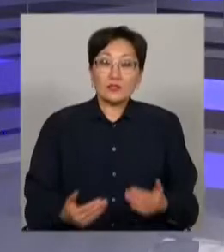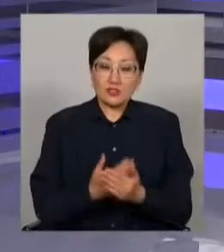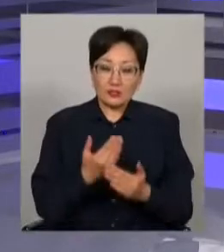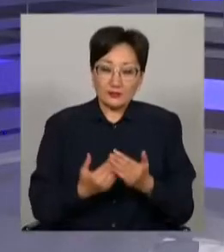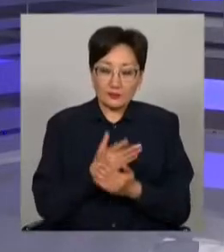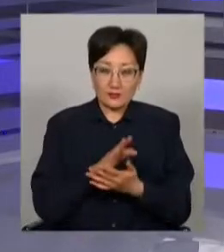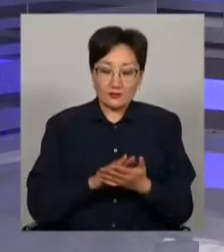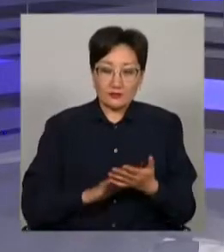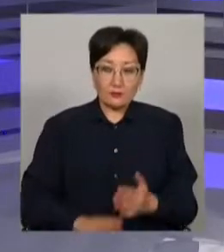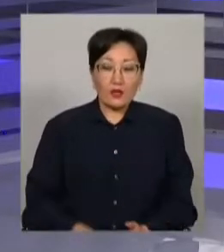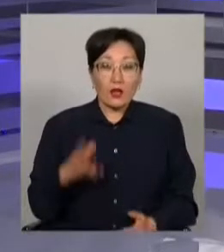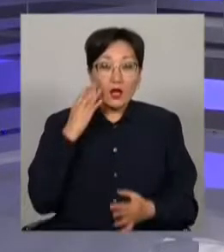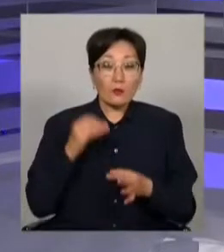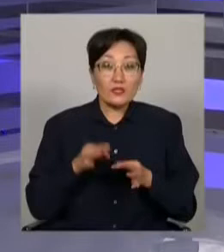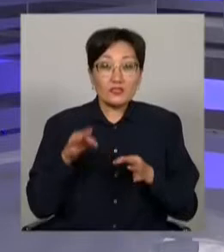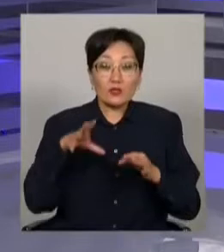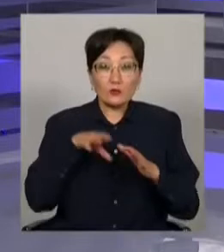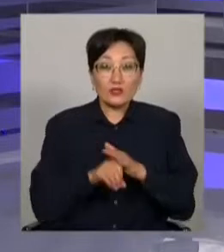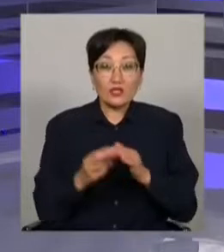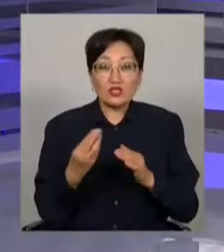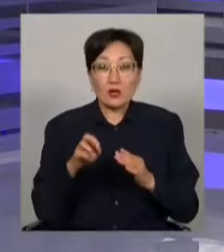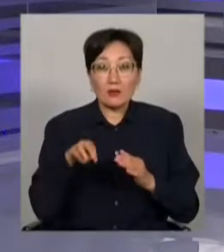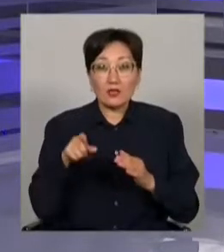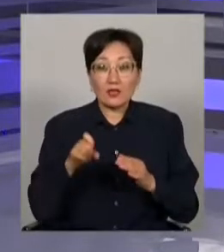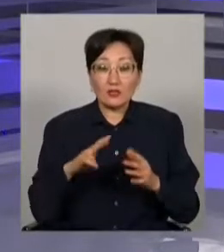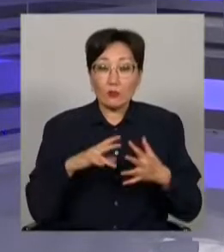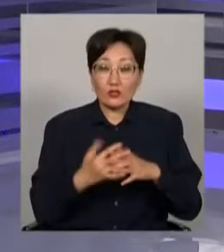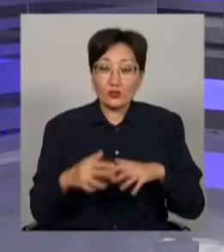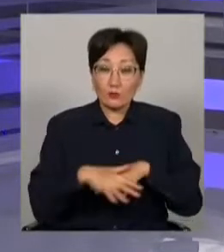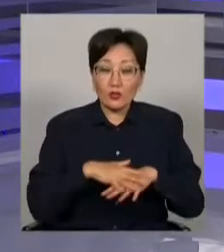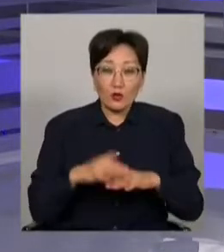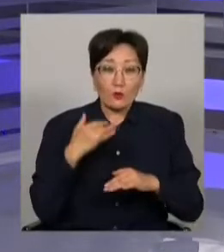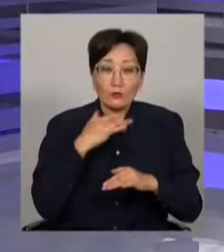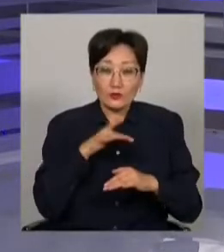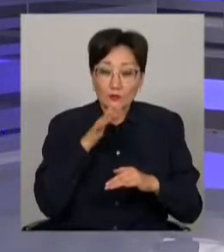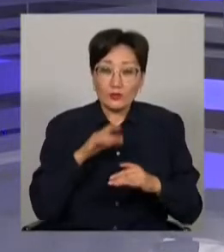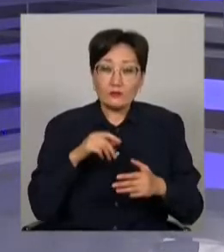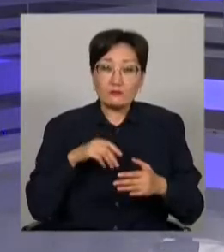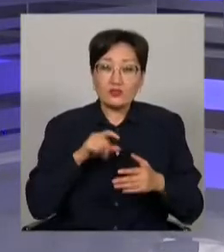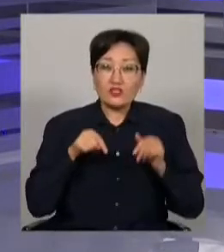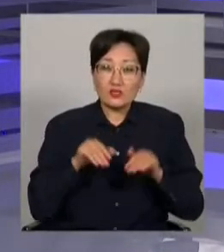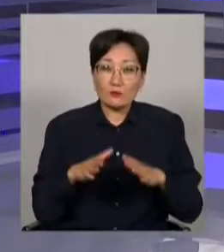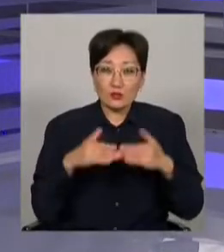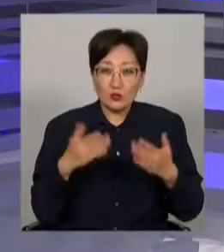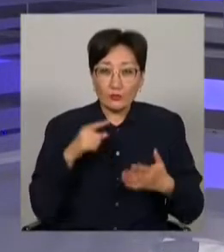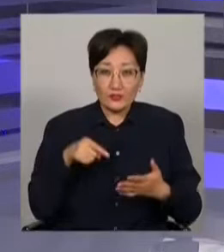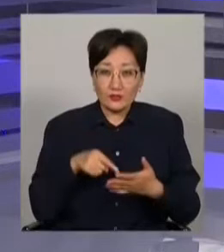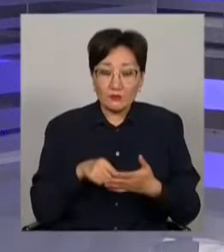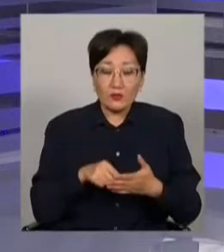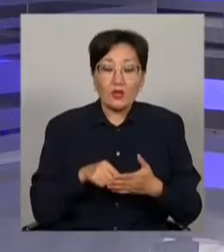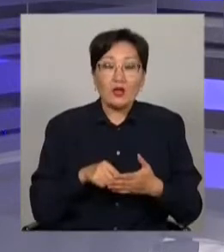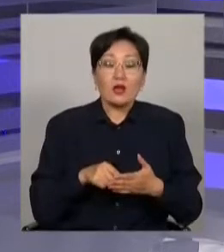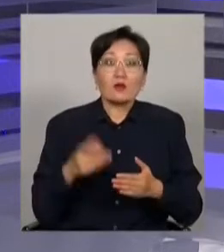Хабарымызды жалғастырамыз. Алматы облысына қарасты Шамалған ауылының тұрғындары көптен бері қордаланып қалған шешімін табуға